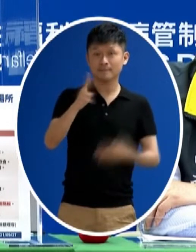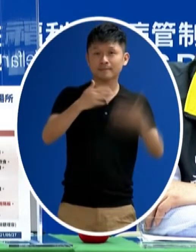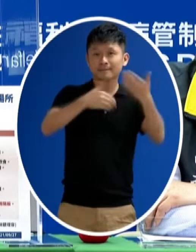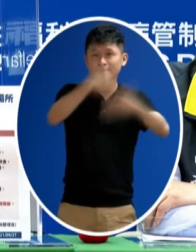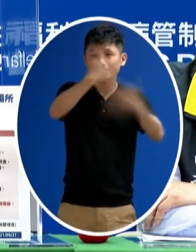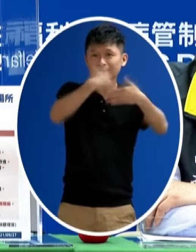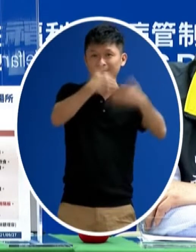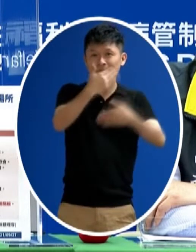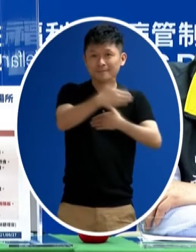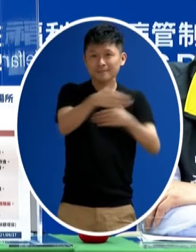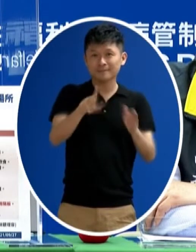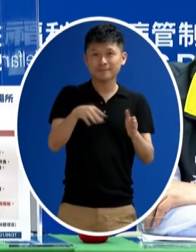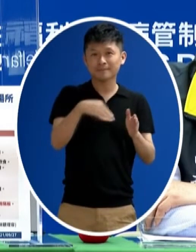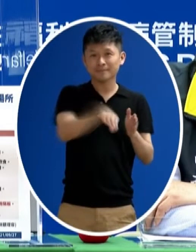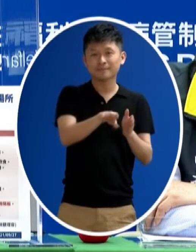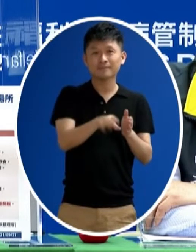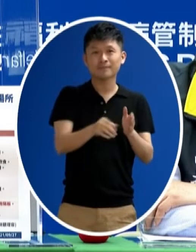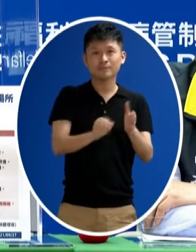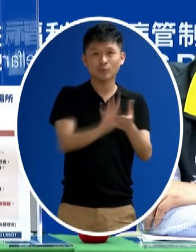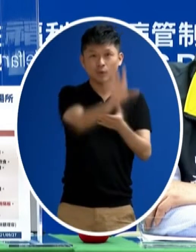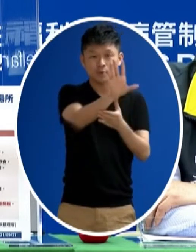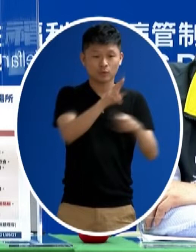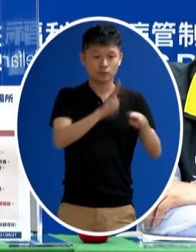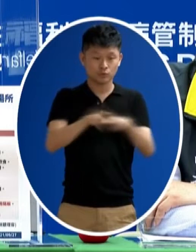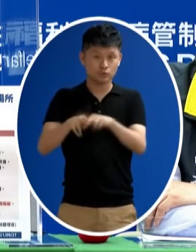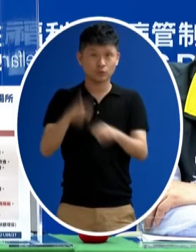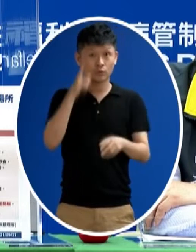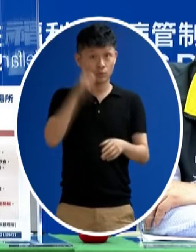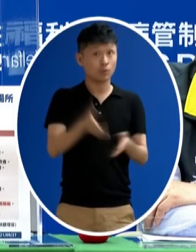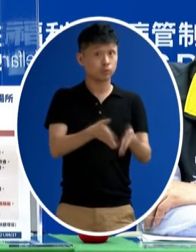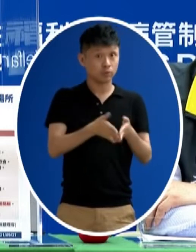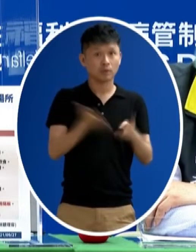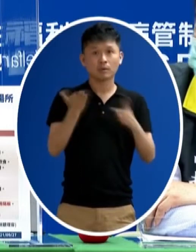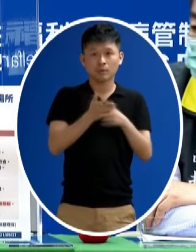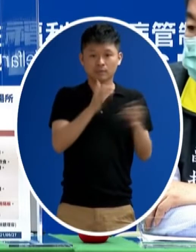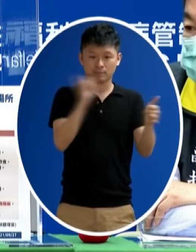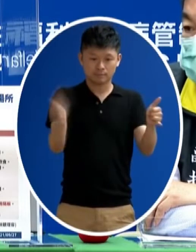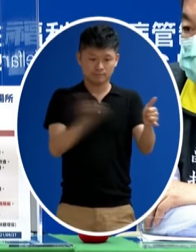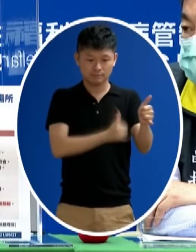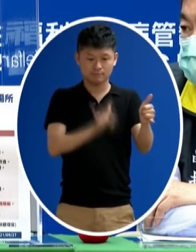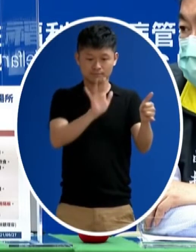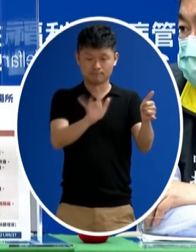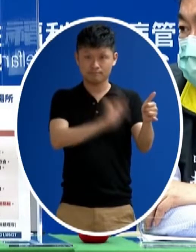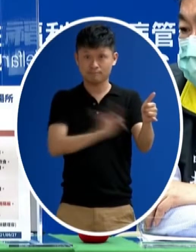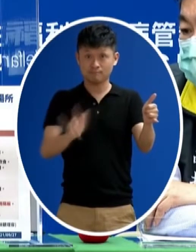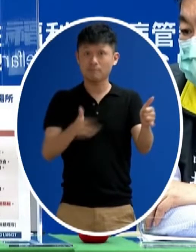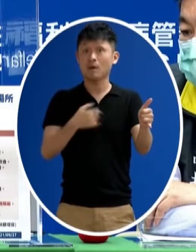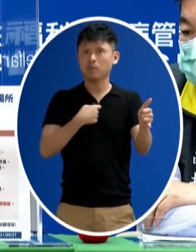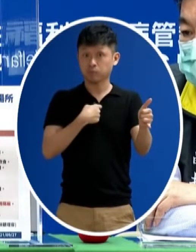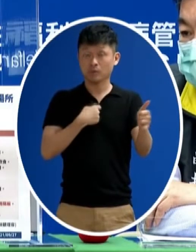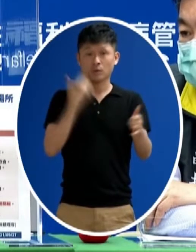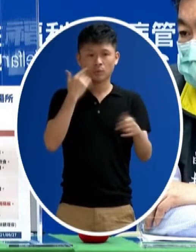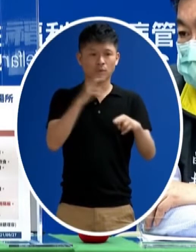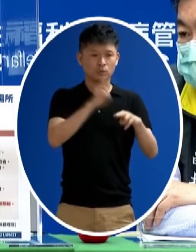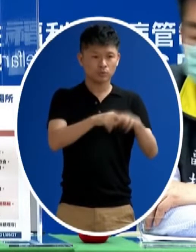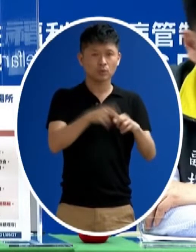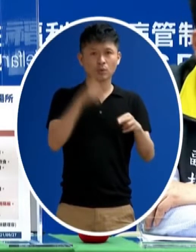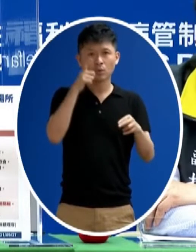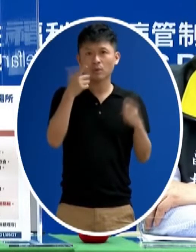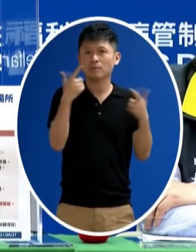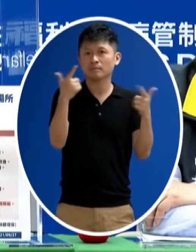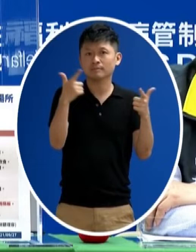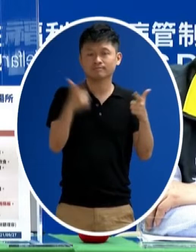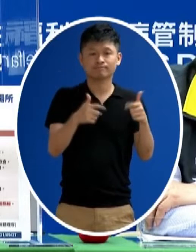目带，它有固定的座位或彩梅花座或间隔座，那非固定的座位维持